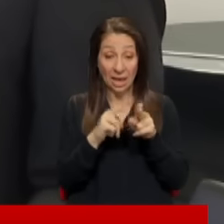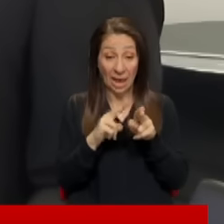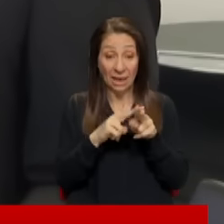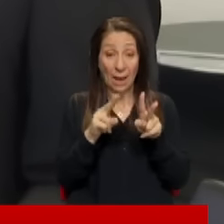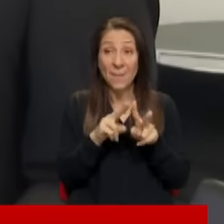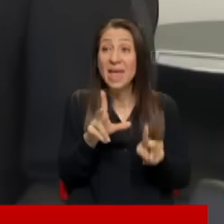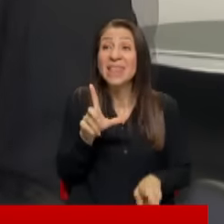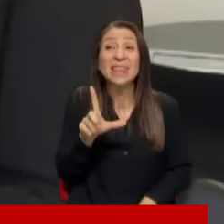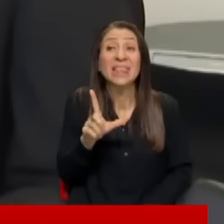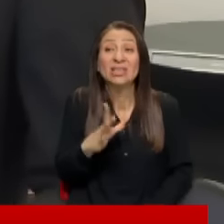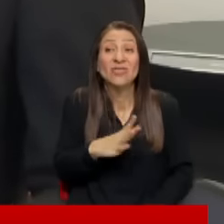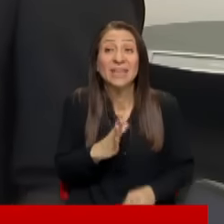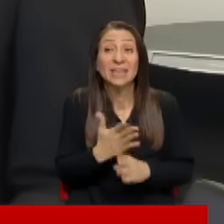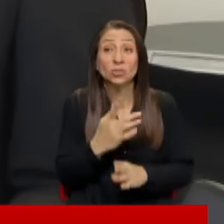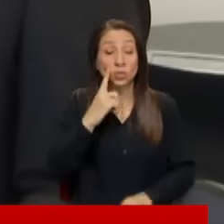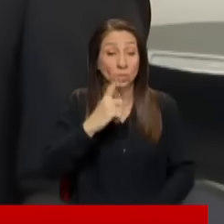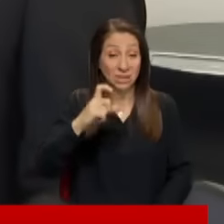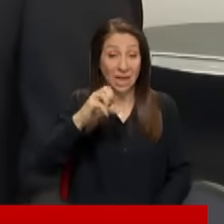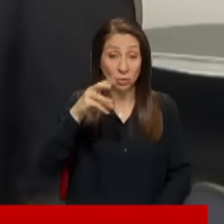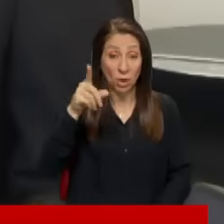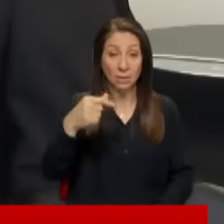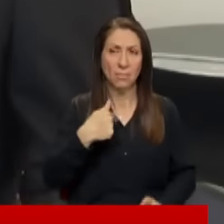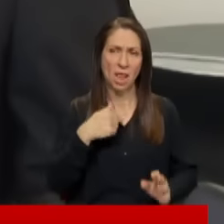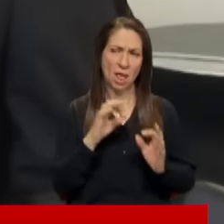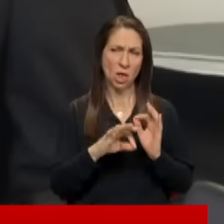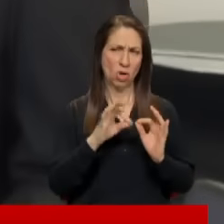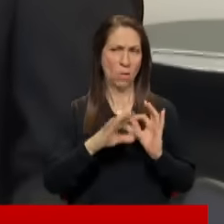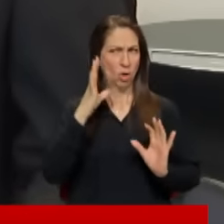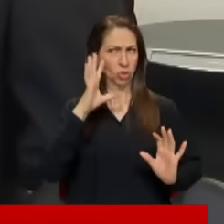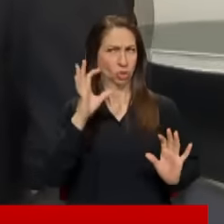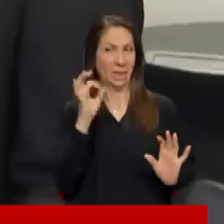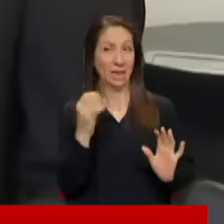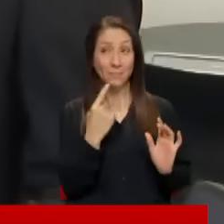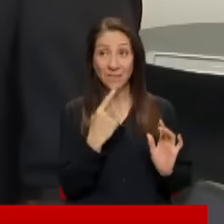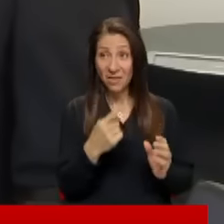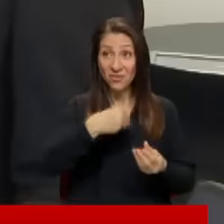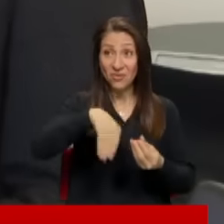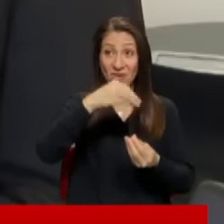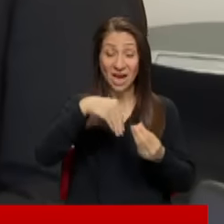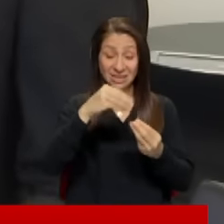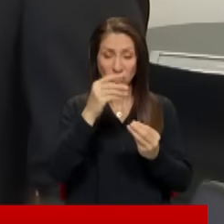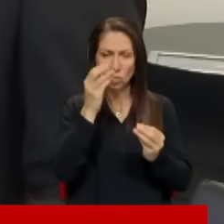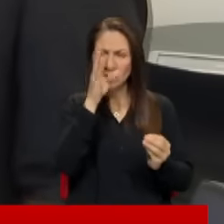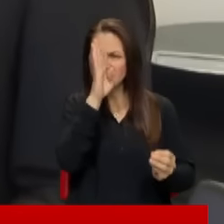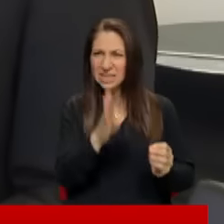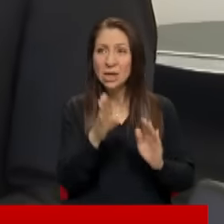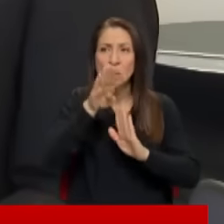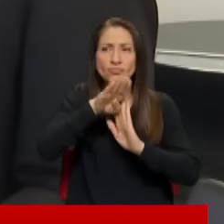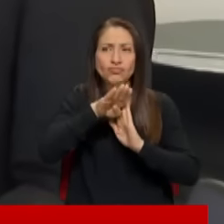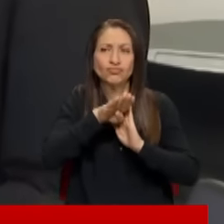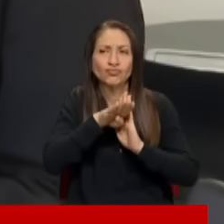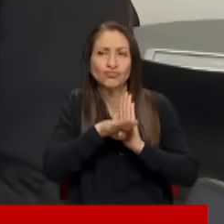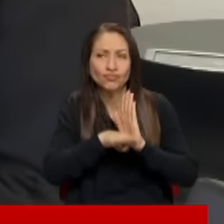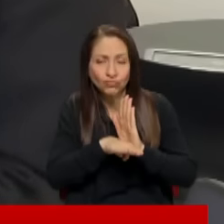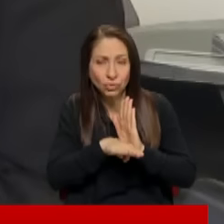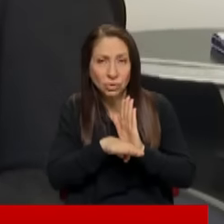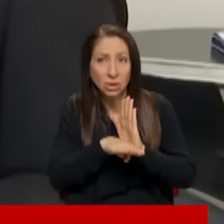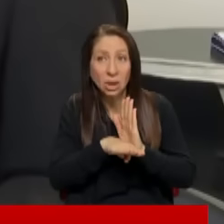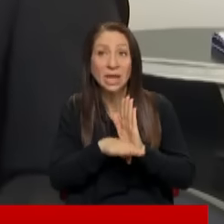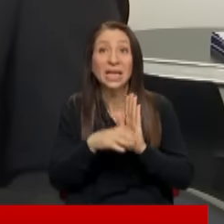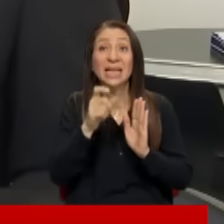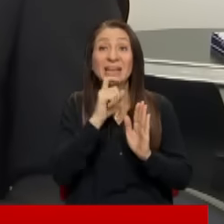niye ihtiyaç duyuldu? Cumhurbaşkanı Erdoğan işte ben ekonomistim diyerek faiz oranlarında ciddi derecede indirime gitmesiyle